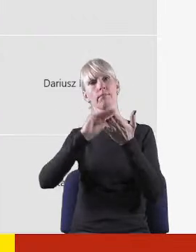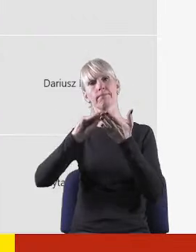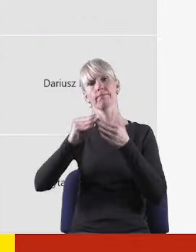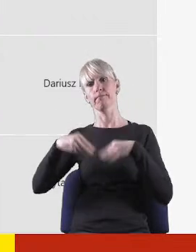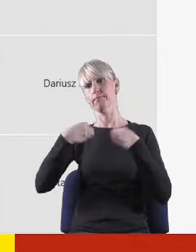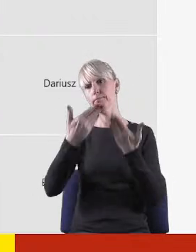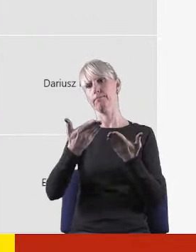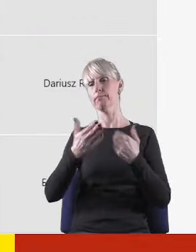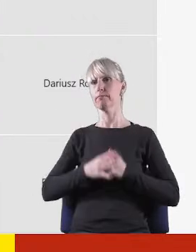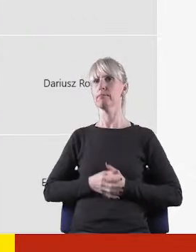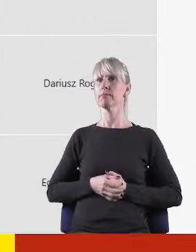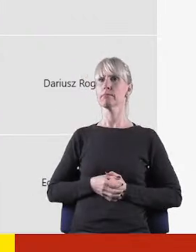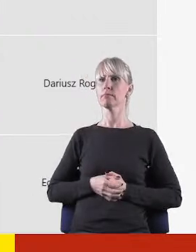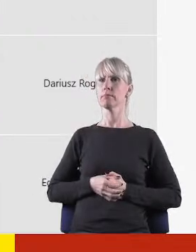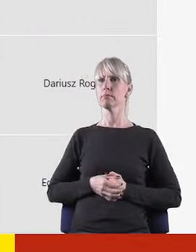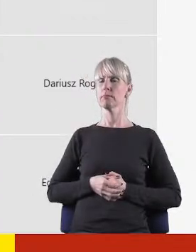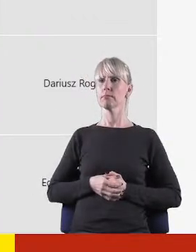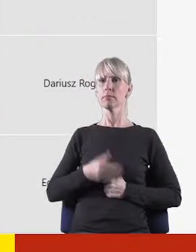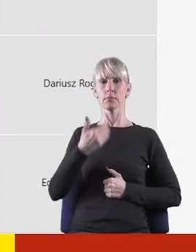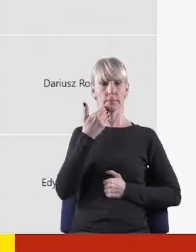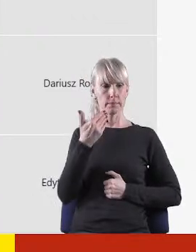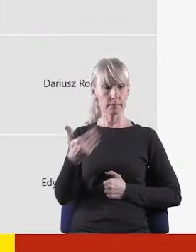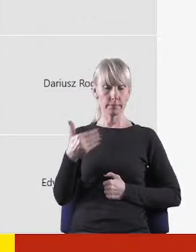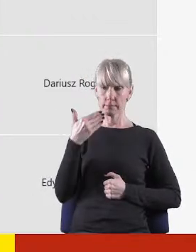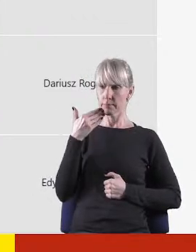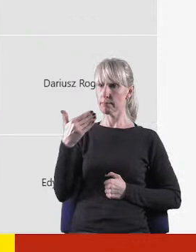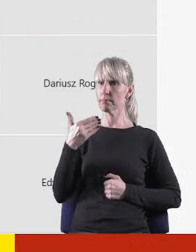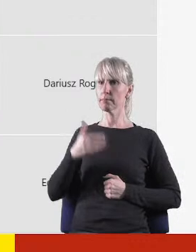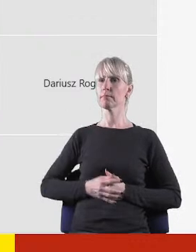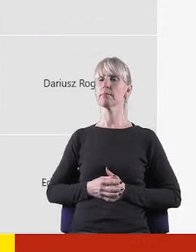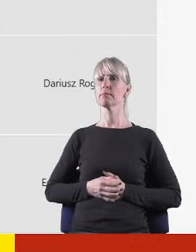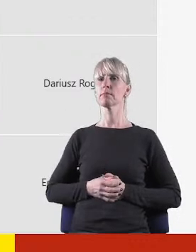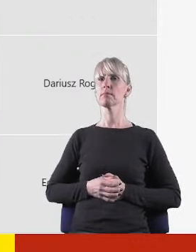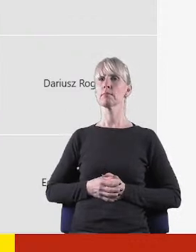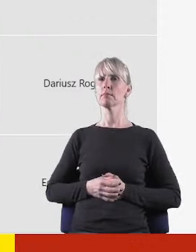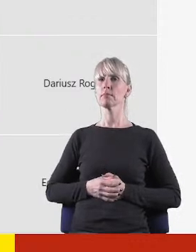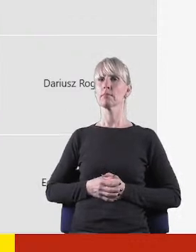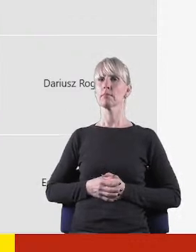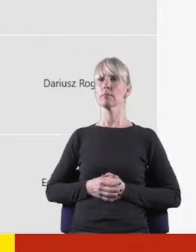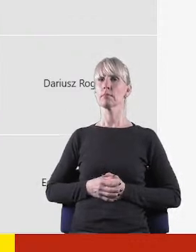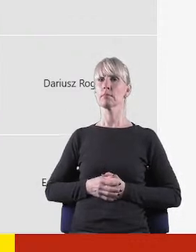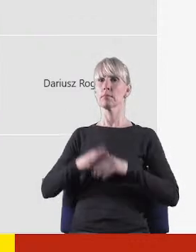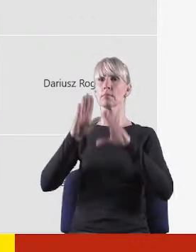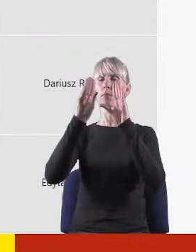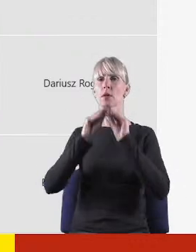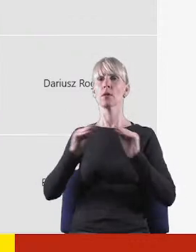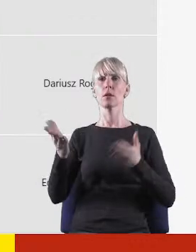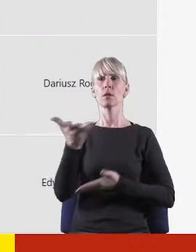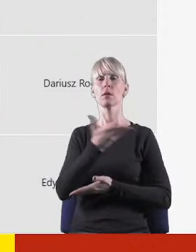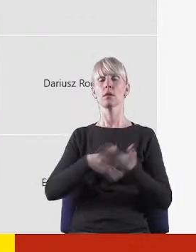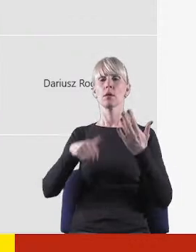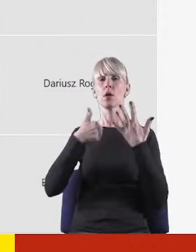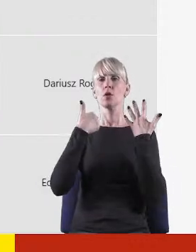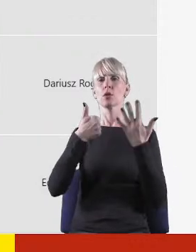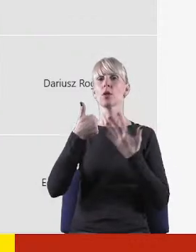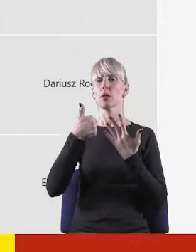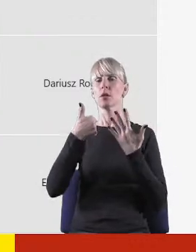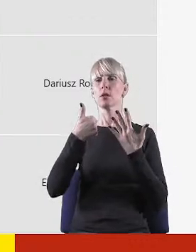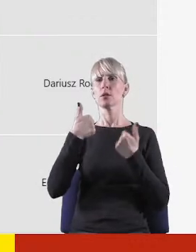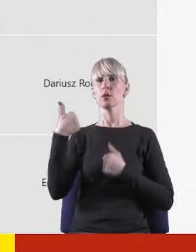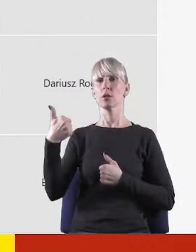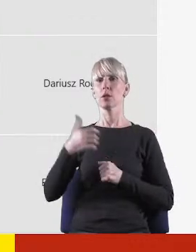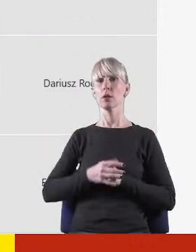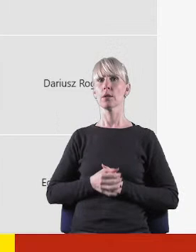pytanie. Dziękuję bardzo. Szanowni Państwo, przechodzimy do punktu 6.1. To